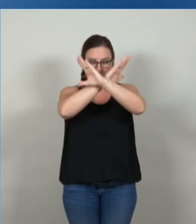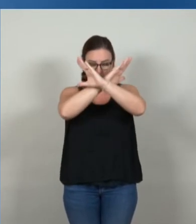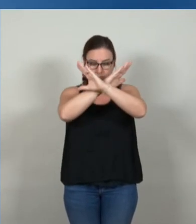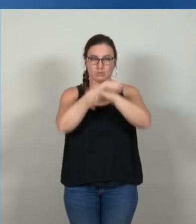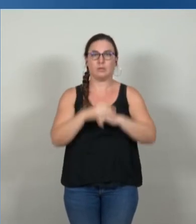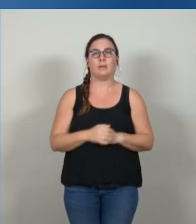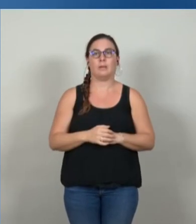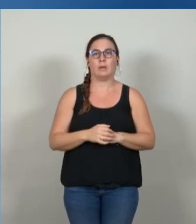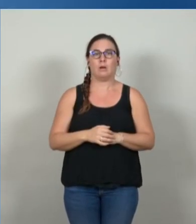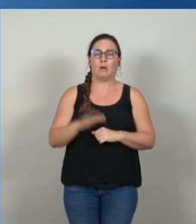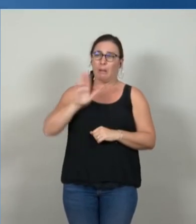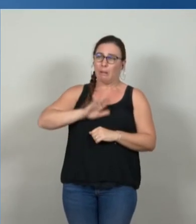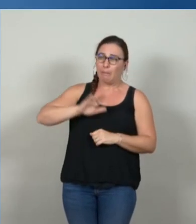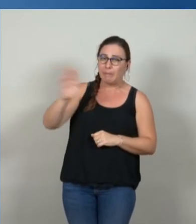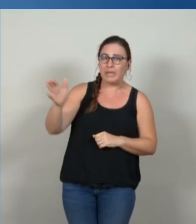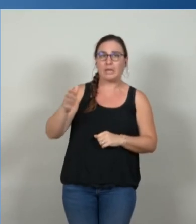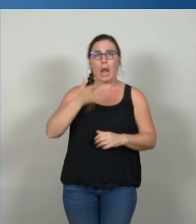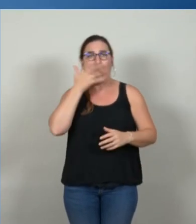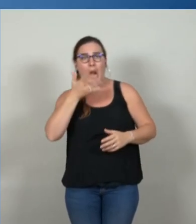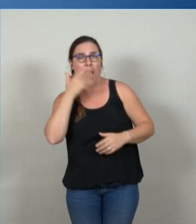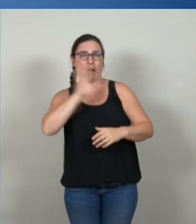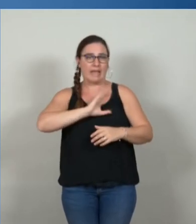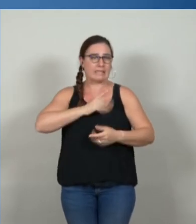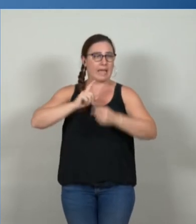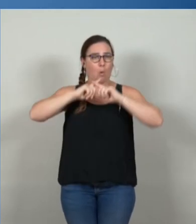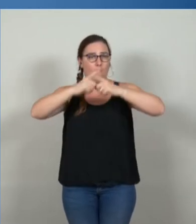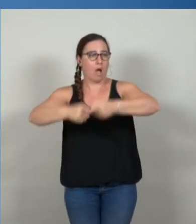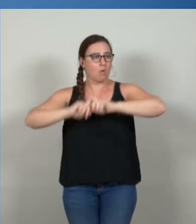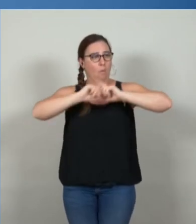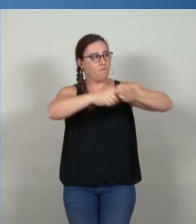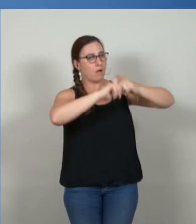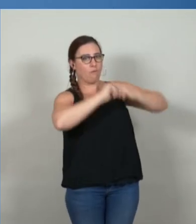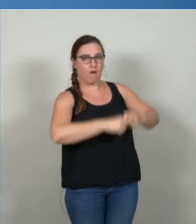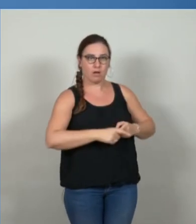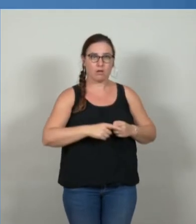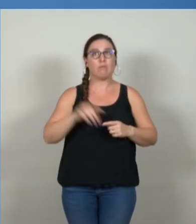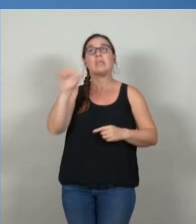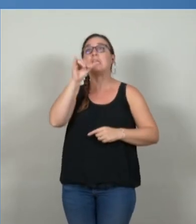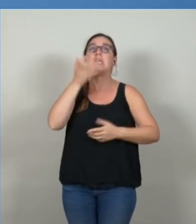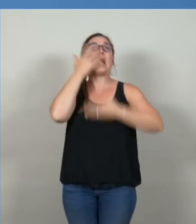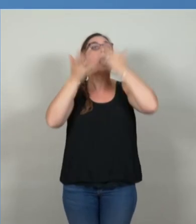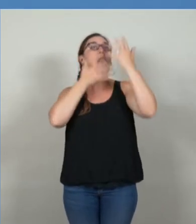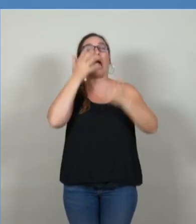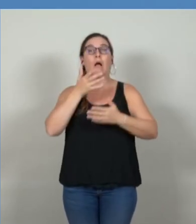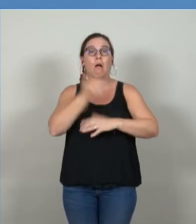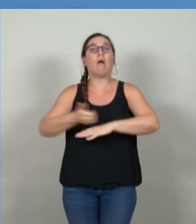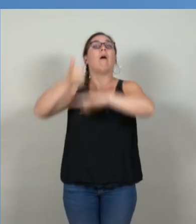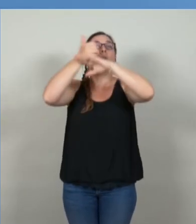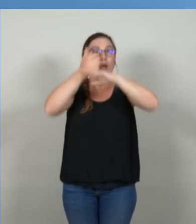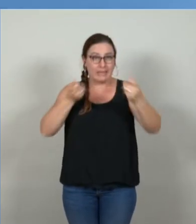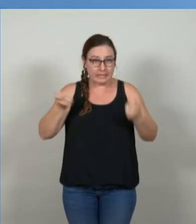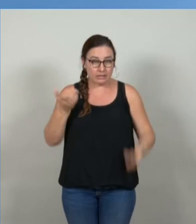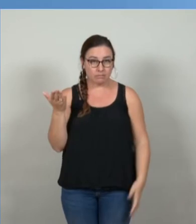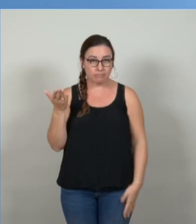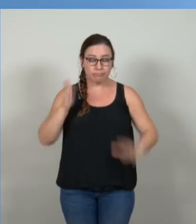cette espèce de discours d'évangélisation qui oublient que celui qui tient le discours il est aux manettes vous